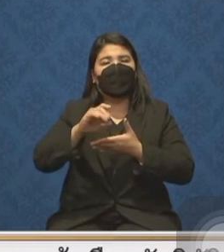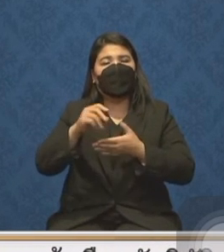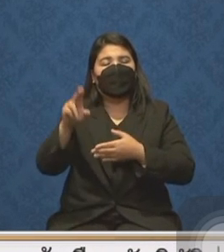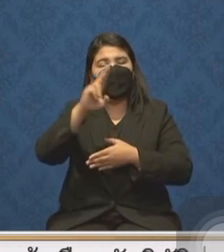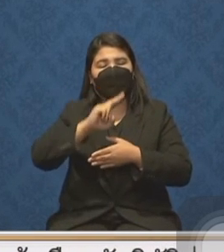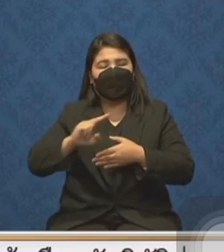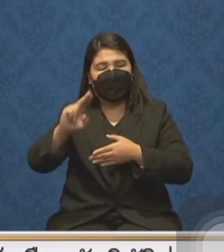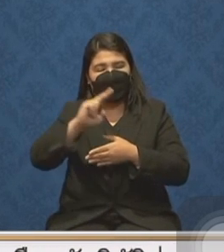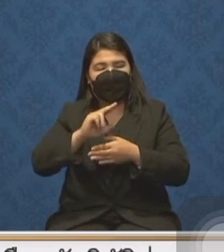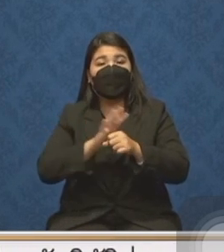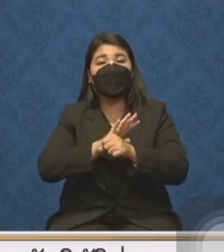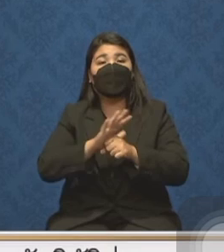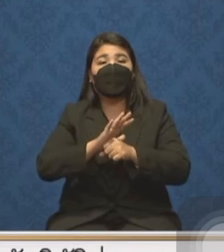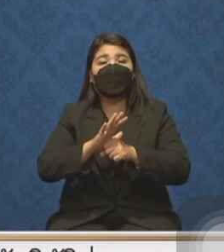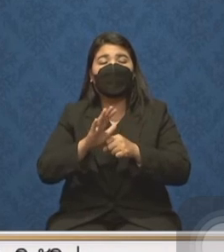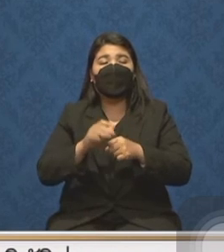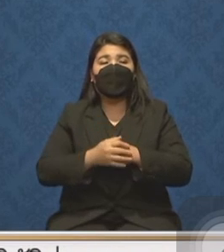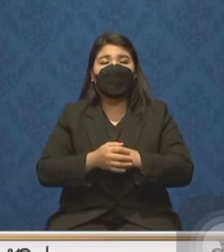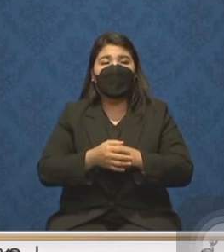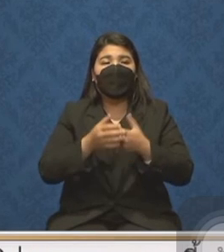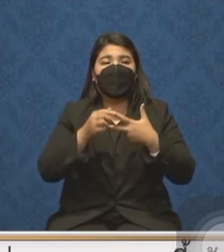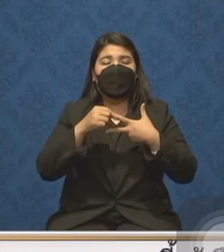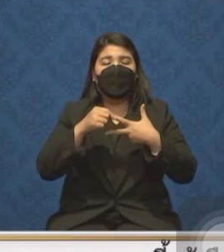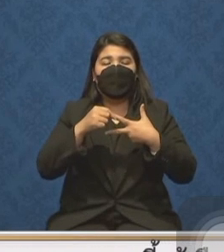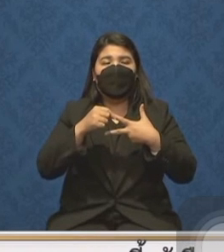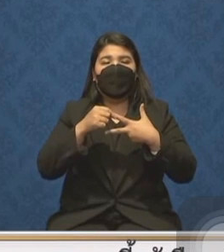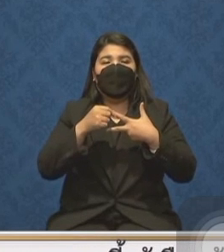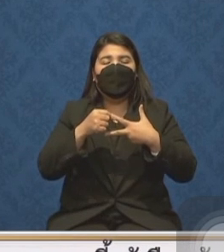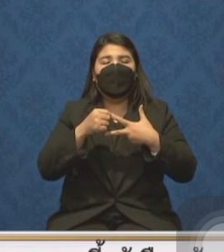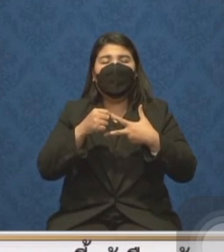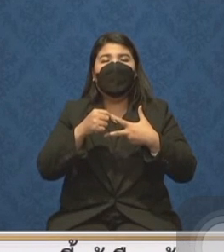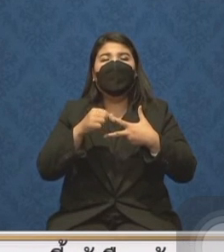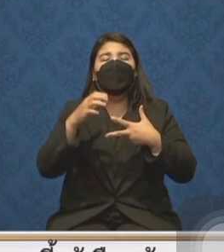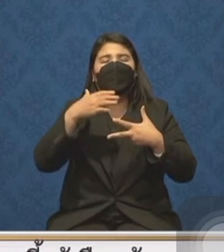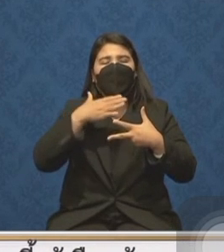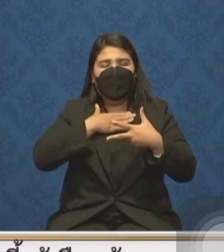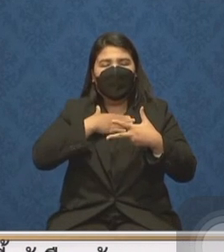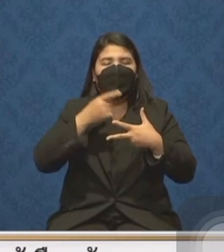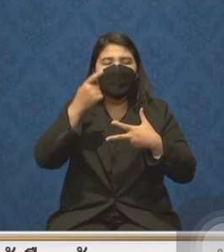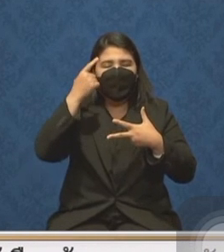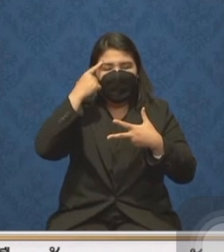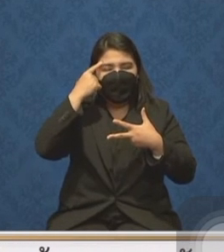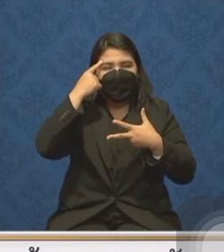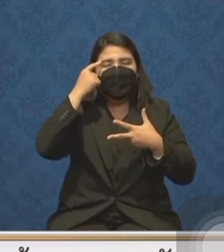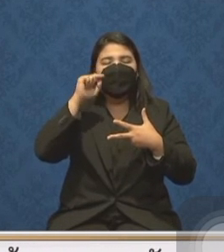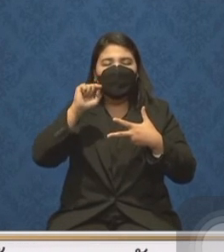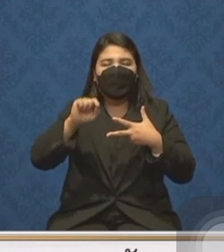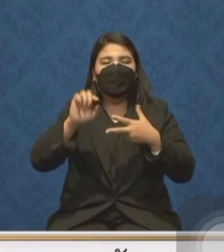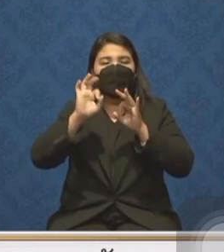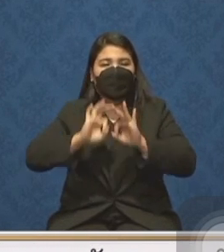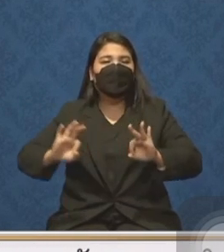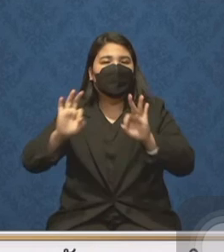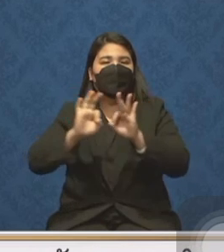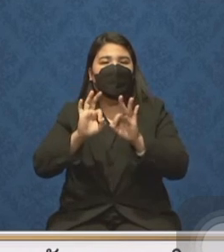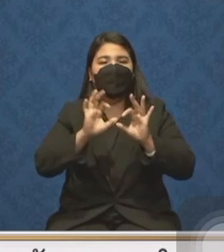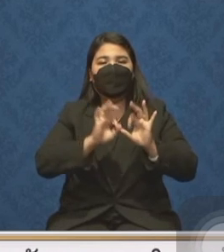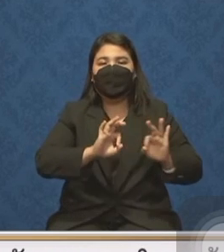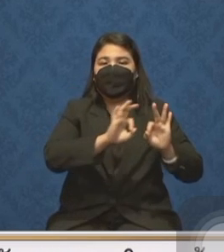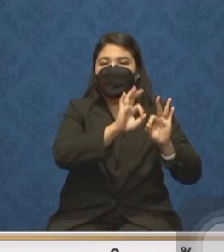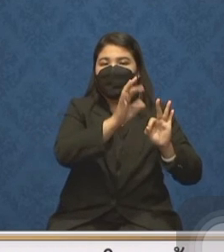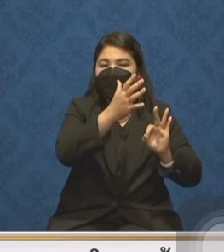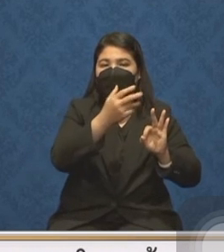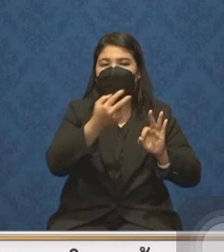ที่สุดนะครับ2ครับเราต้องรู้ว่าอะไรเป็นสิ่งที่สำคัญที่สุดเป็นทรัพยากรที่สำคัญที่สุดของประเทศ